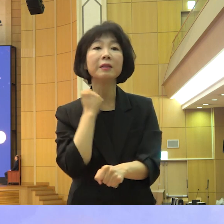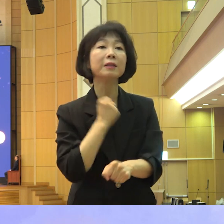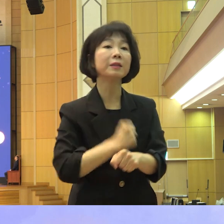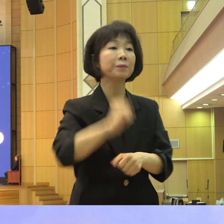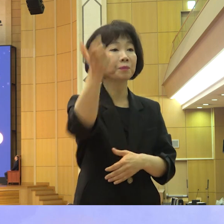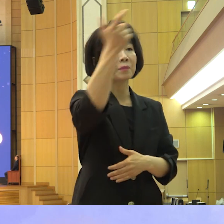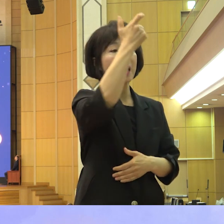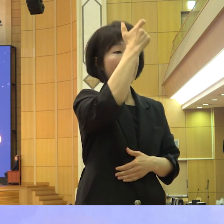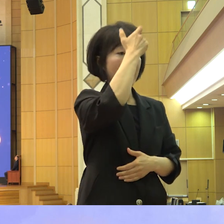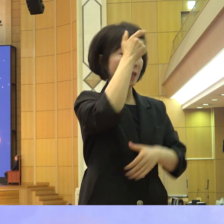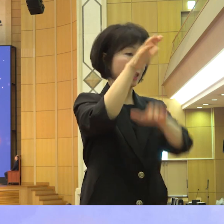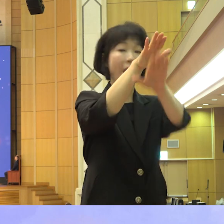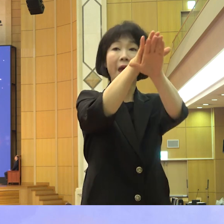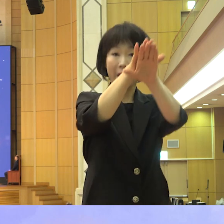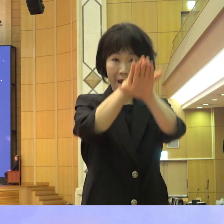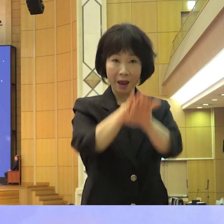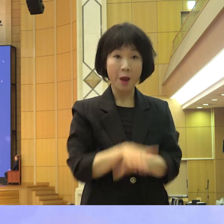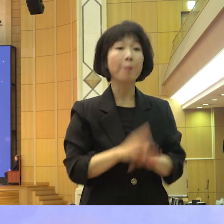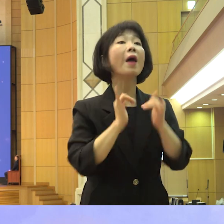예배하는